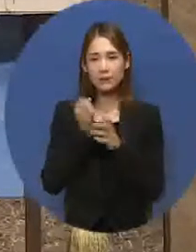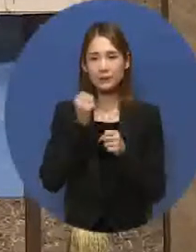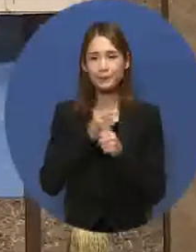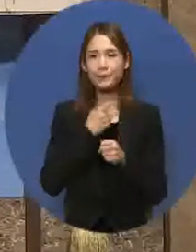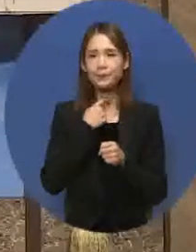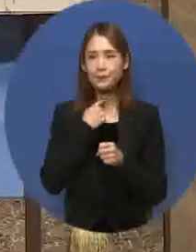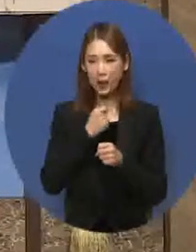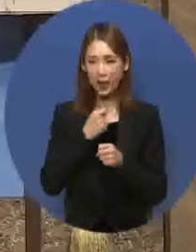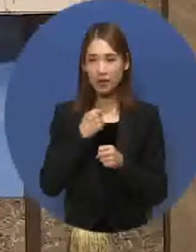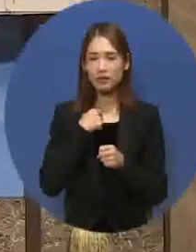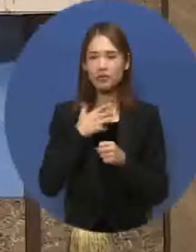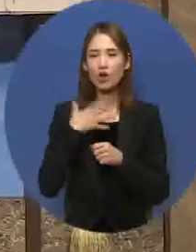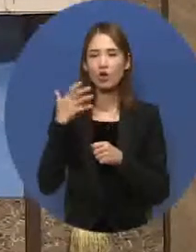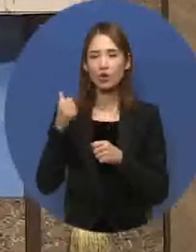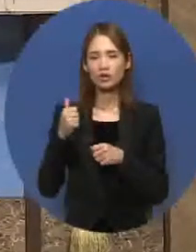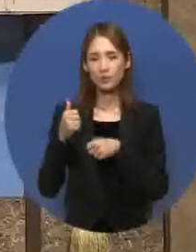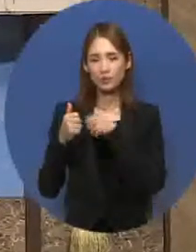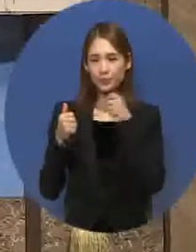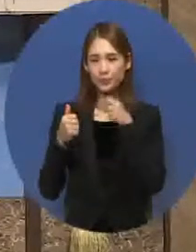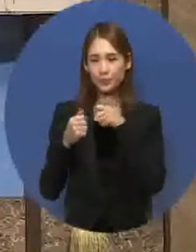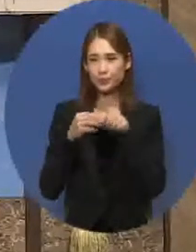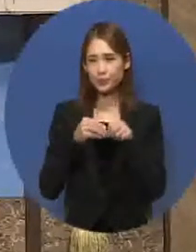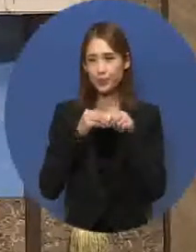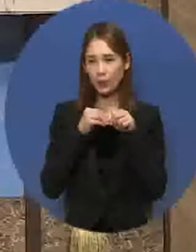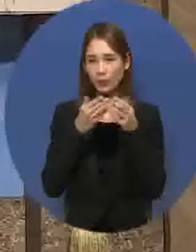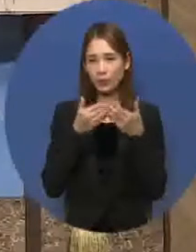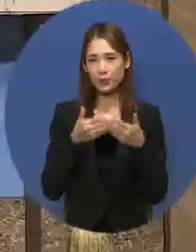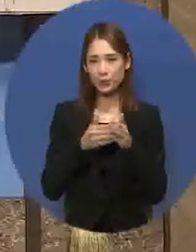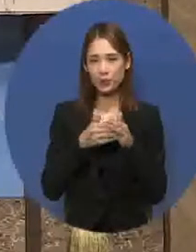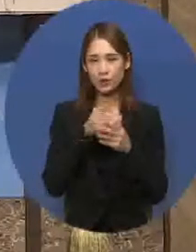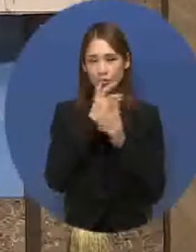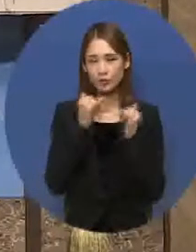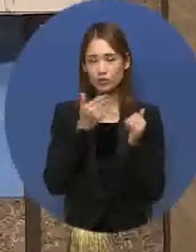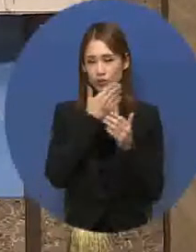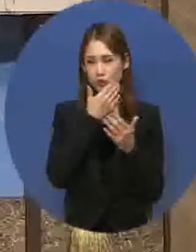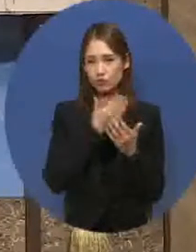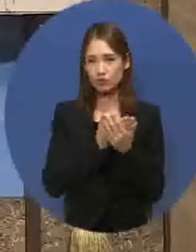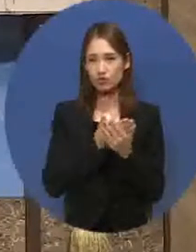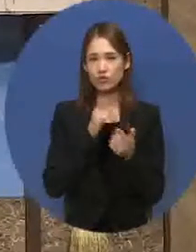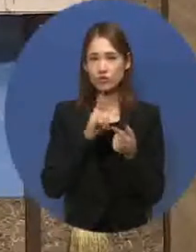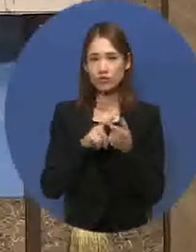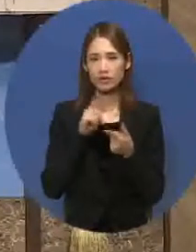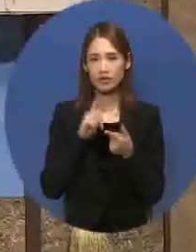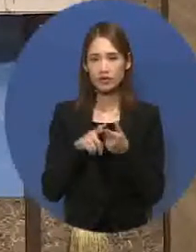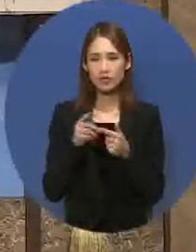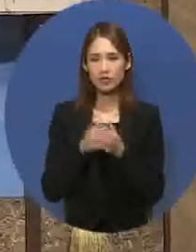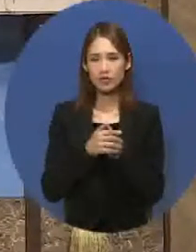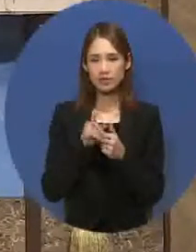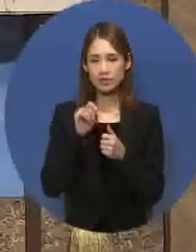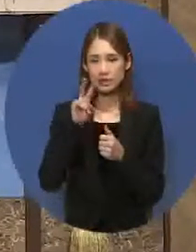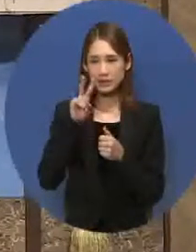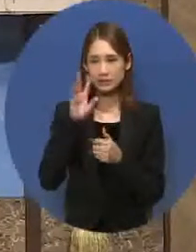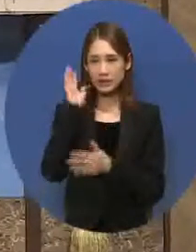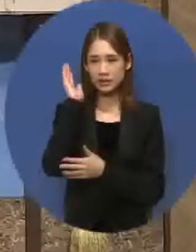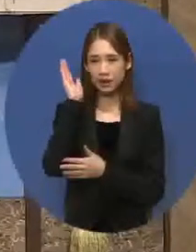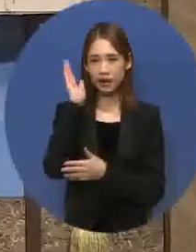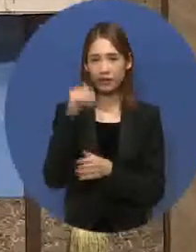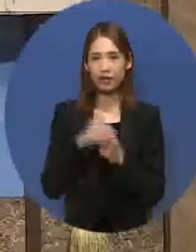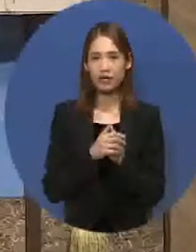했는데 저를 또 회장으로 뽑아줘서 제가 노인 문제의 중요성을 TV